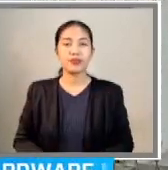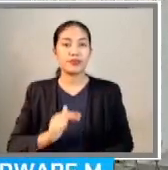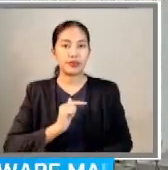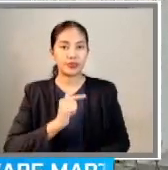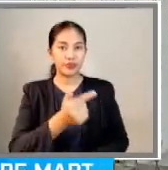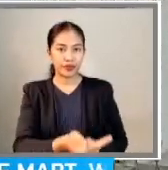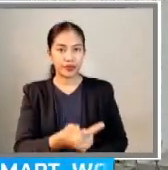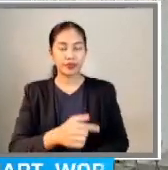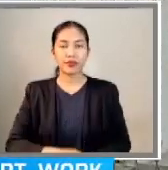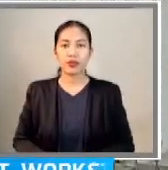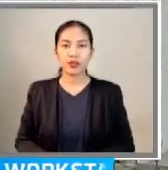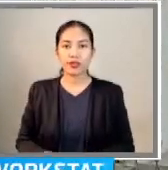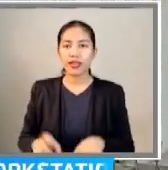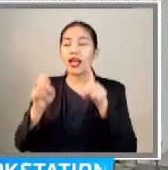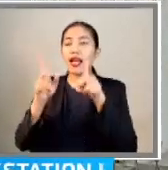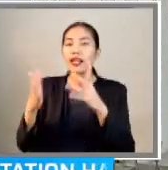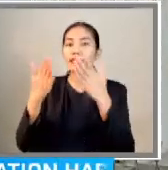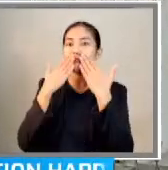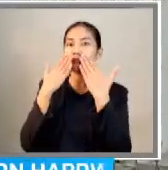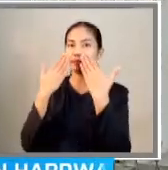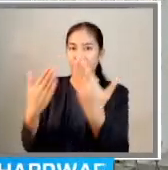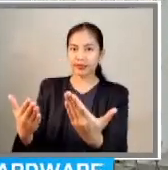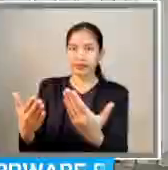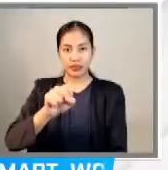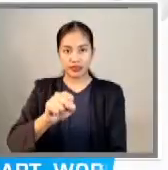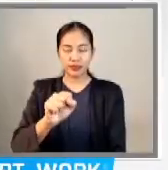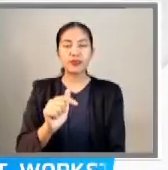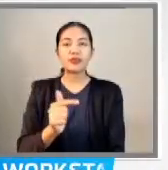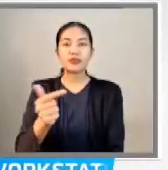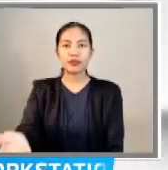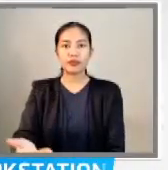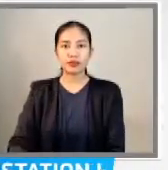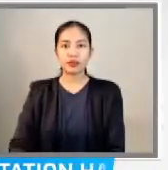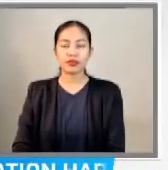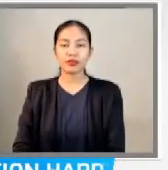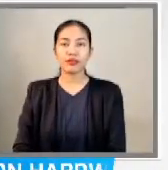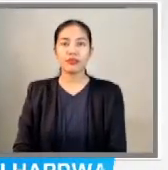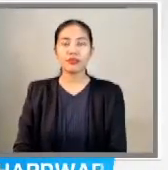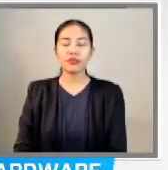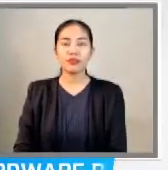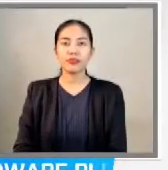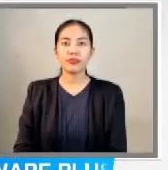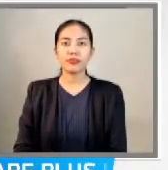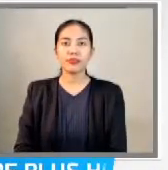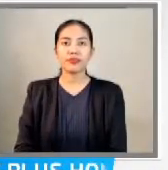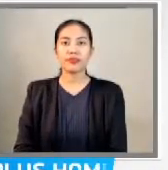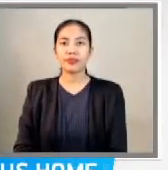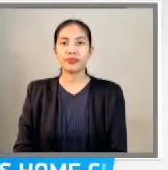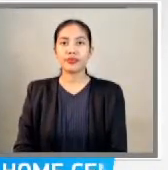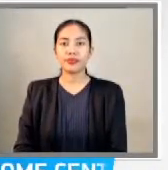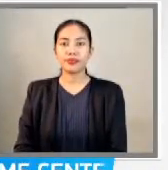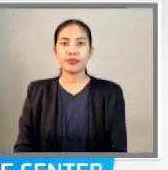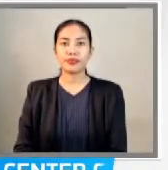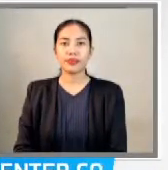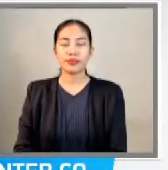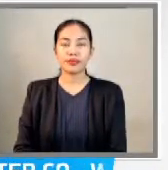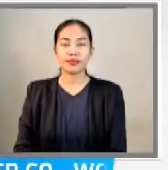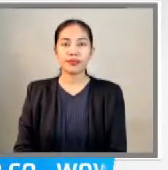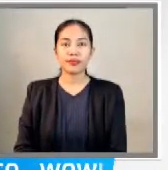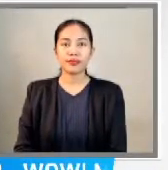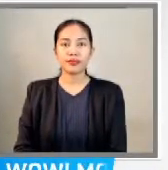Maraming salamat sa iyo, Sandra Aguinaldo. I am ready! GMA